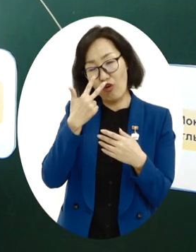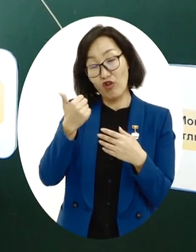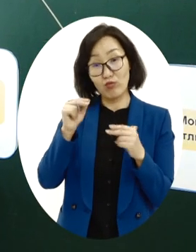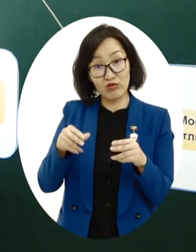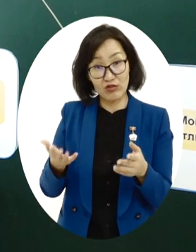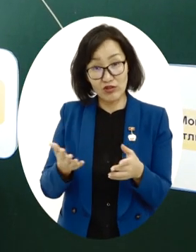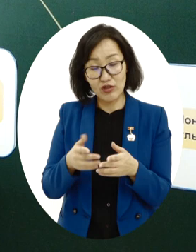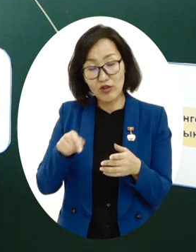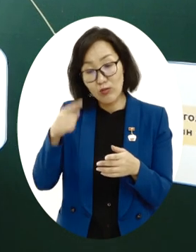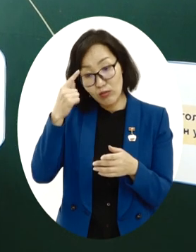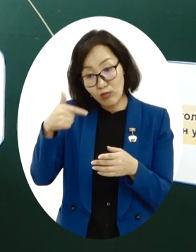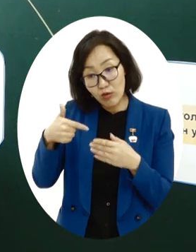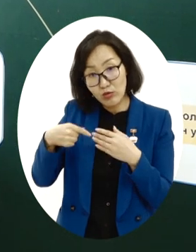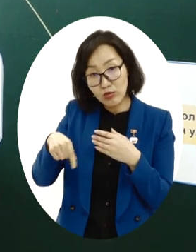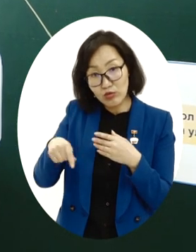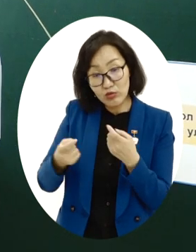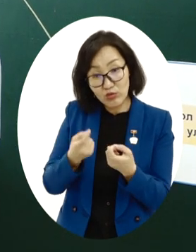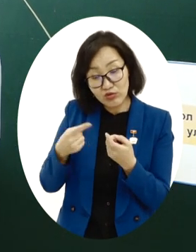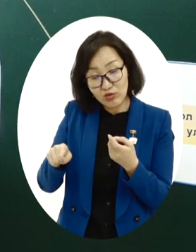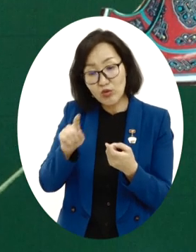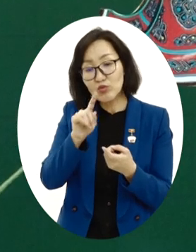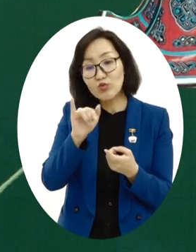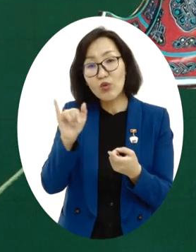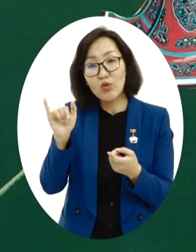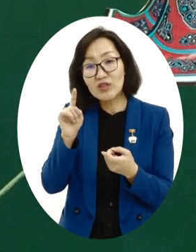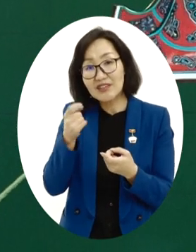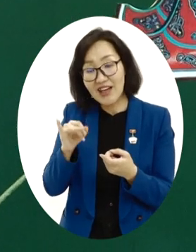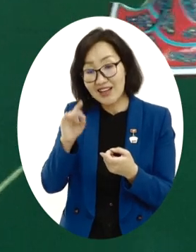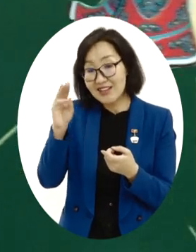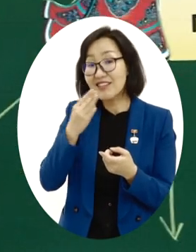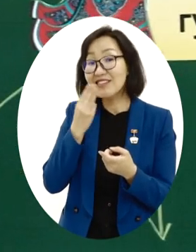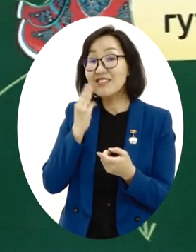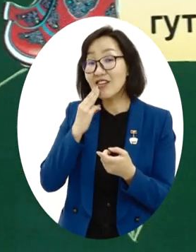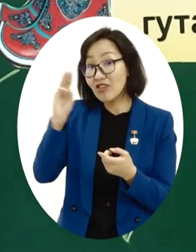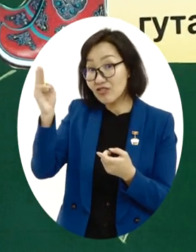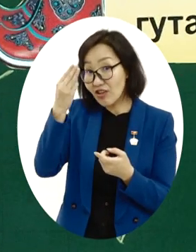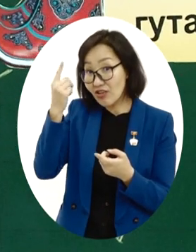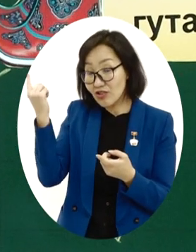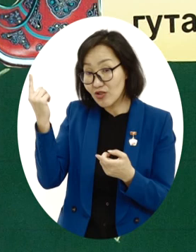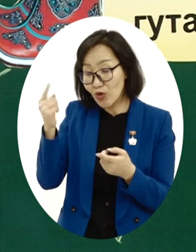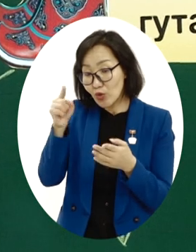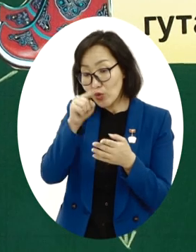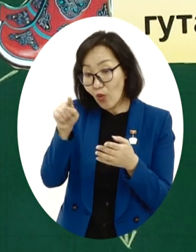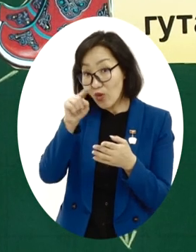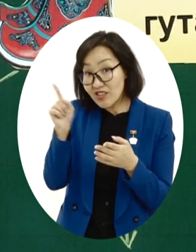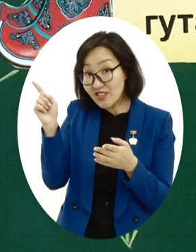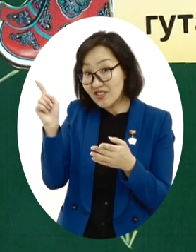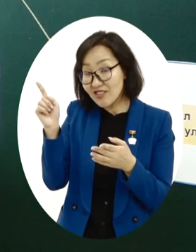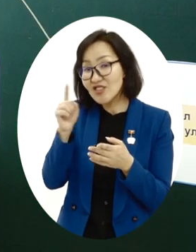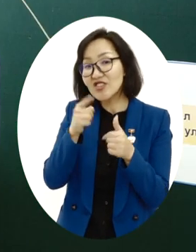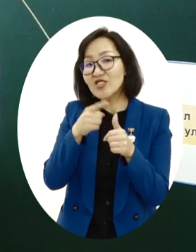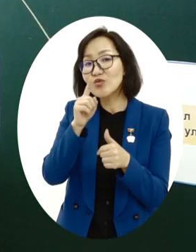улсын бүрдэлсгүүд. За энэ бол Монгол гутлын 100 цай. 100 цай гэдэг нь яг энэ шараар тодорхойлсон дугуй сэлсийг 100 цай